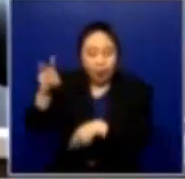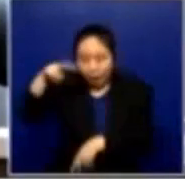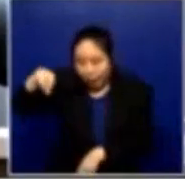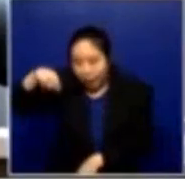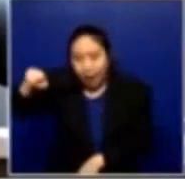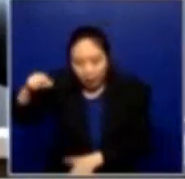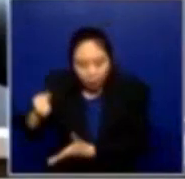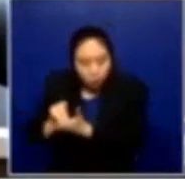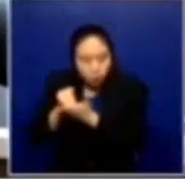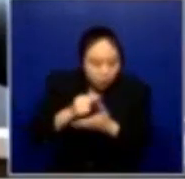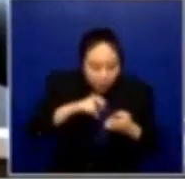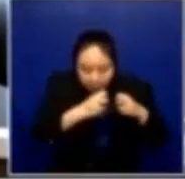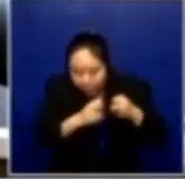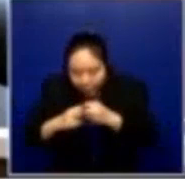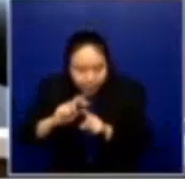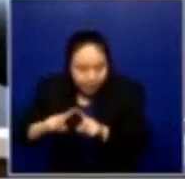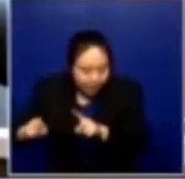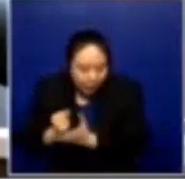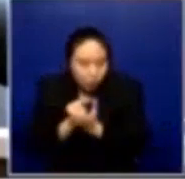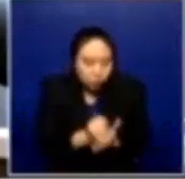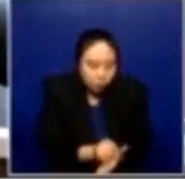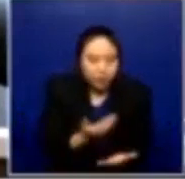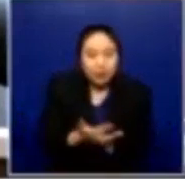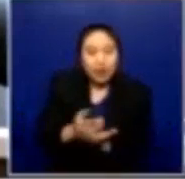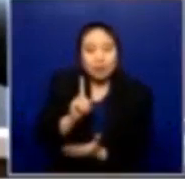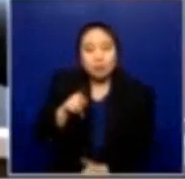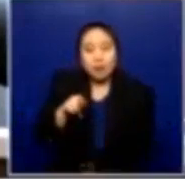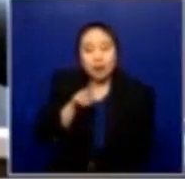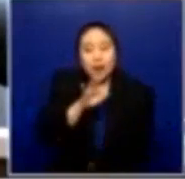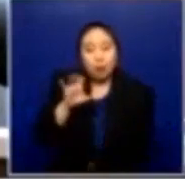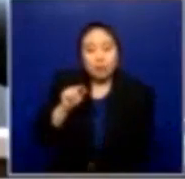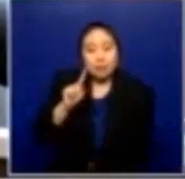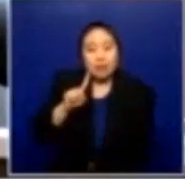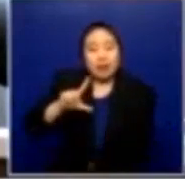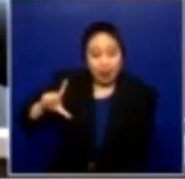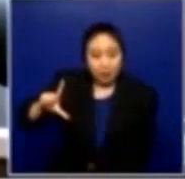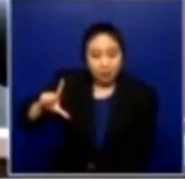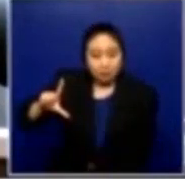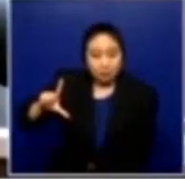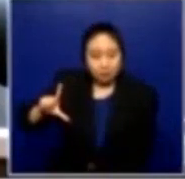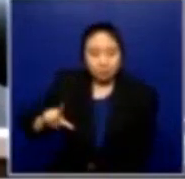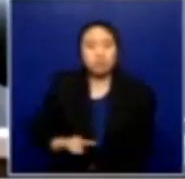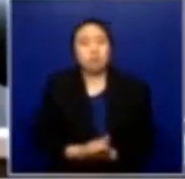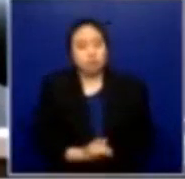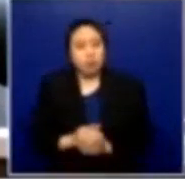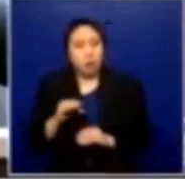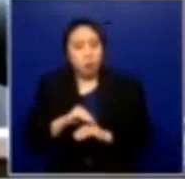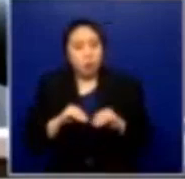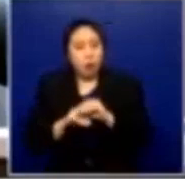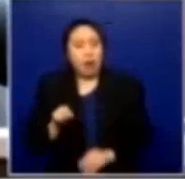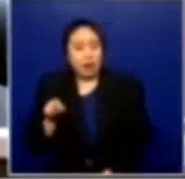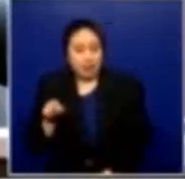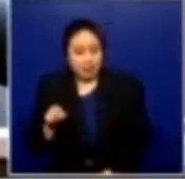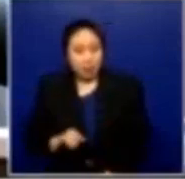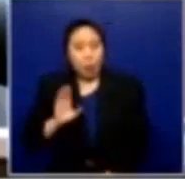บรรเทาสาธารณภัยวงเงิน 1,921 ล้านบาทเศษท่านประธานครับโครงการนี้เป็นของกร